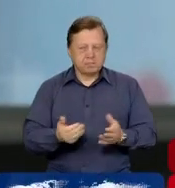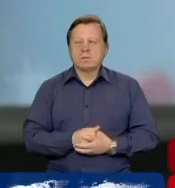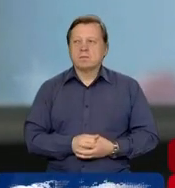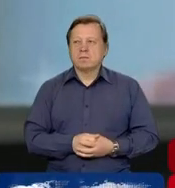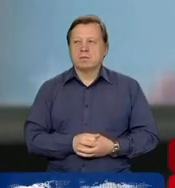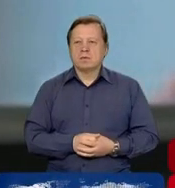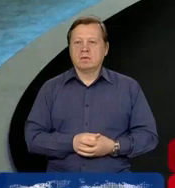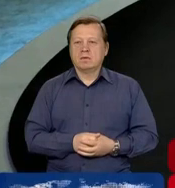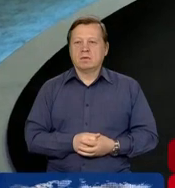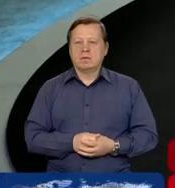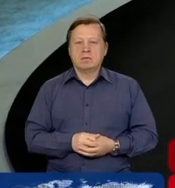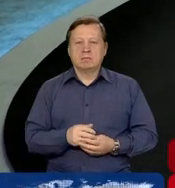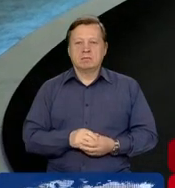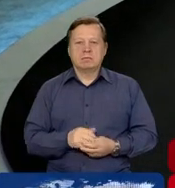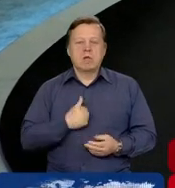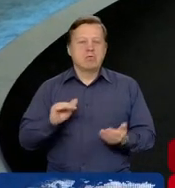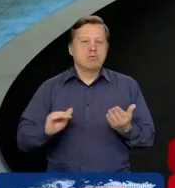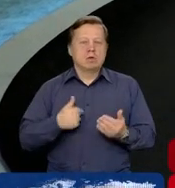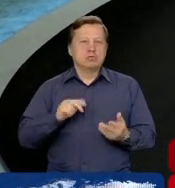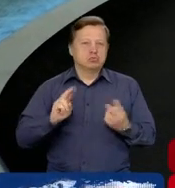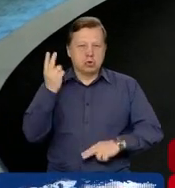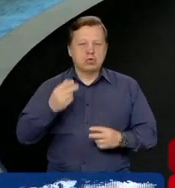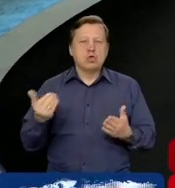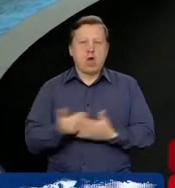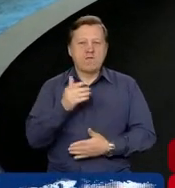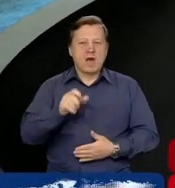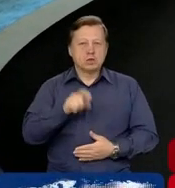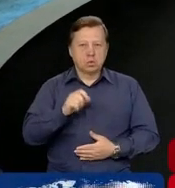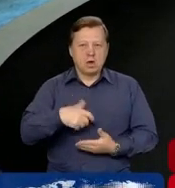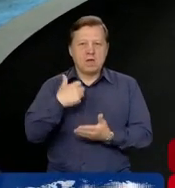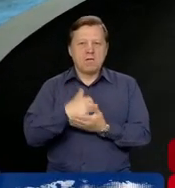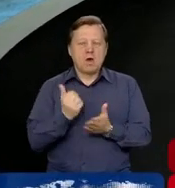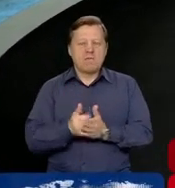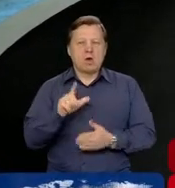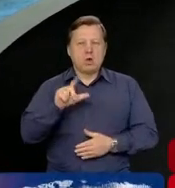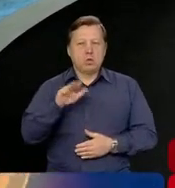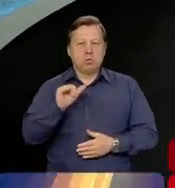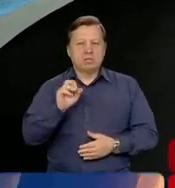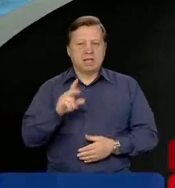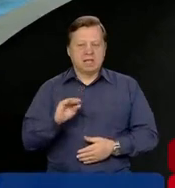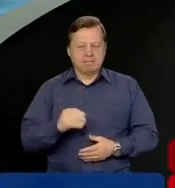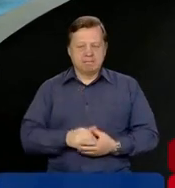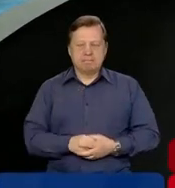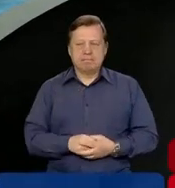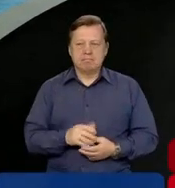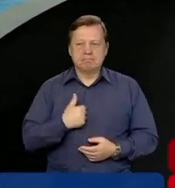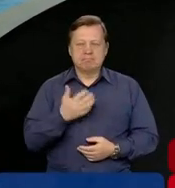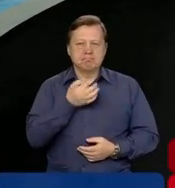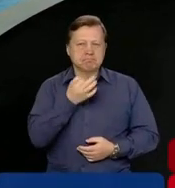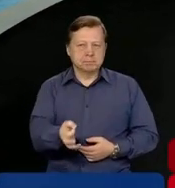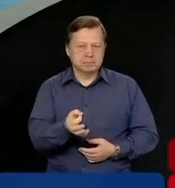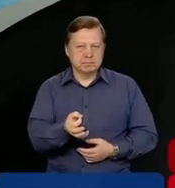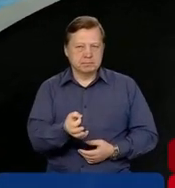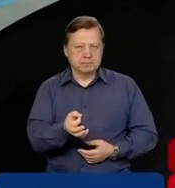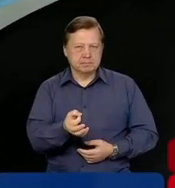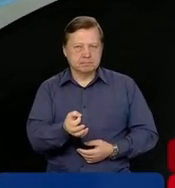strony Stella, jestem z Nowej Soli, z województwa lubuskiego. Chciałabym się zapytać o taką rzecz,